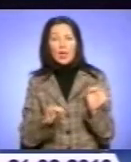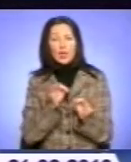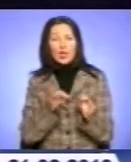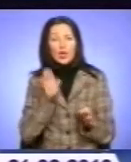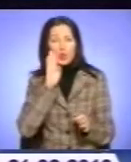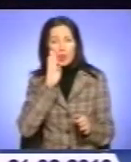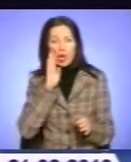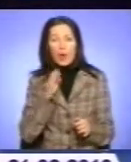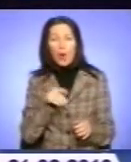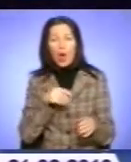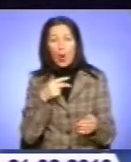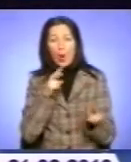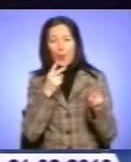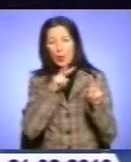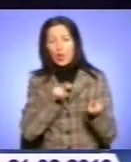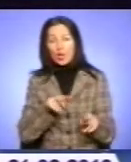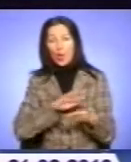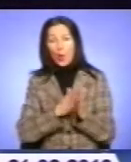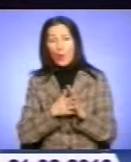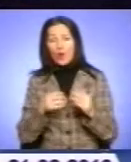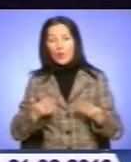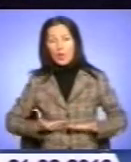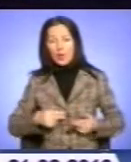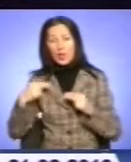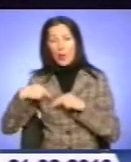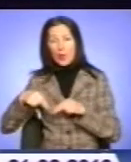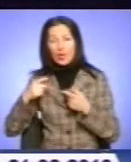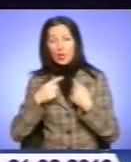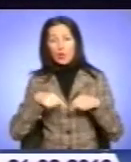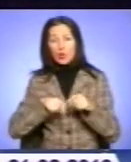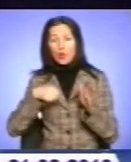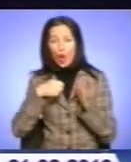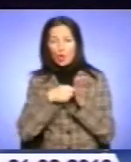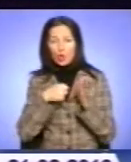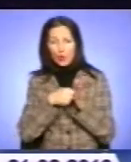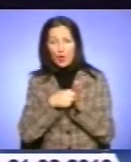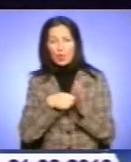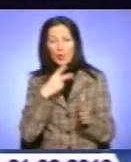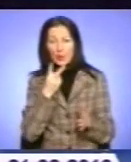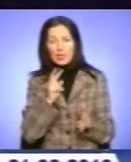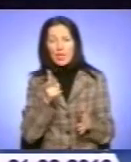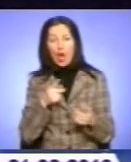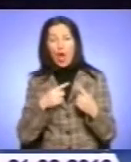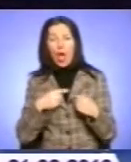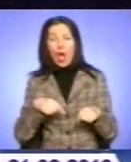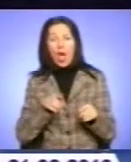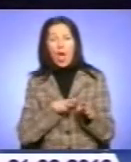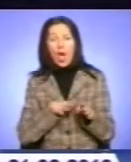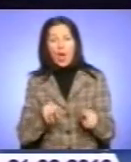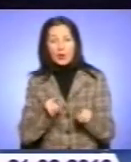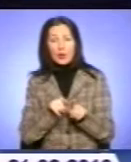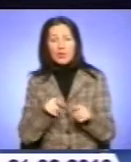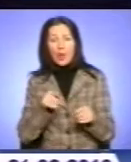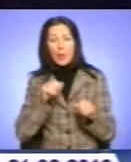їх проживання, праці, організацію харчування, подивилися, як реалізовується право на освіту, який санітарно-гігієнічний